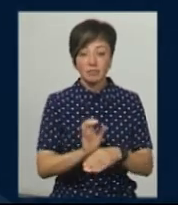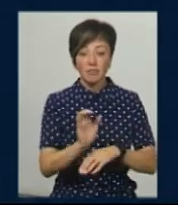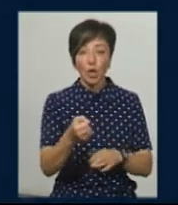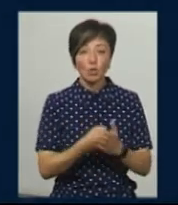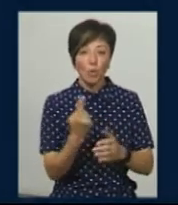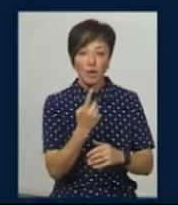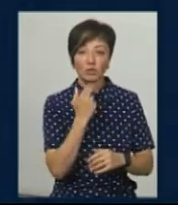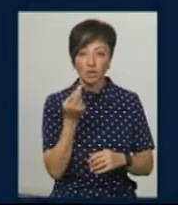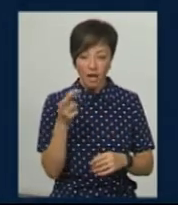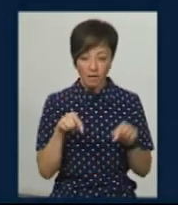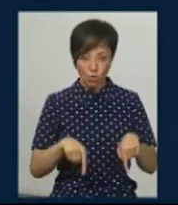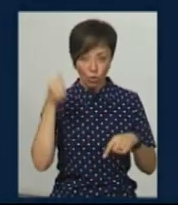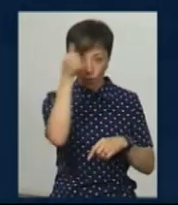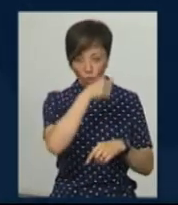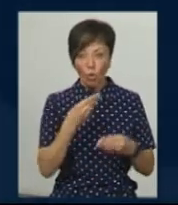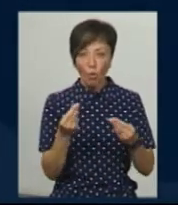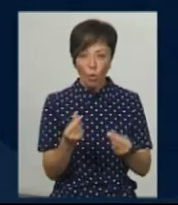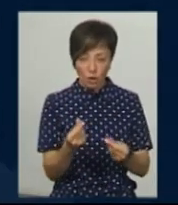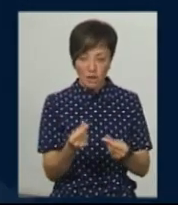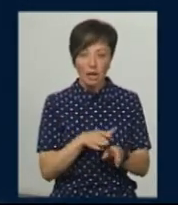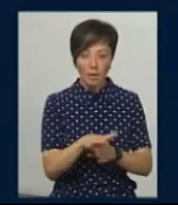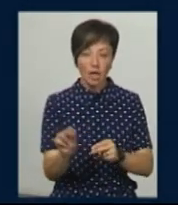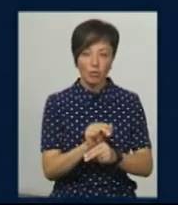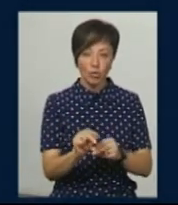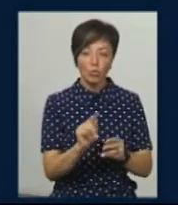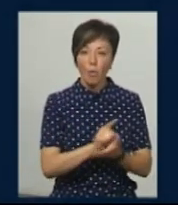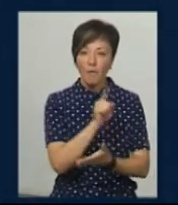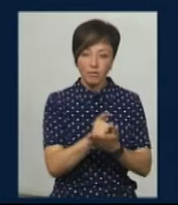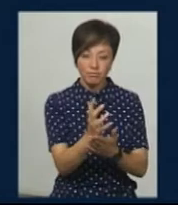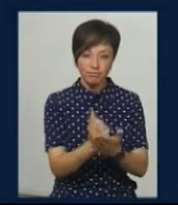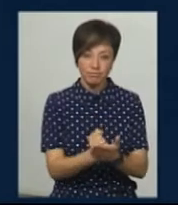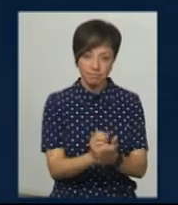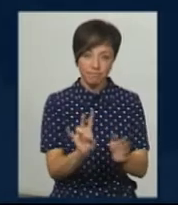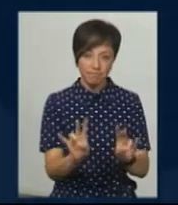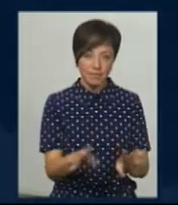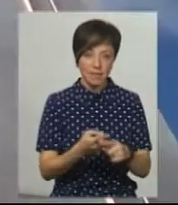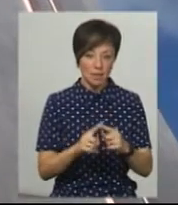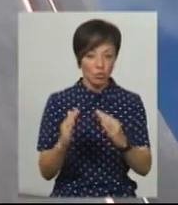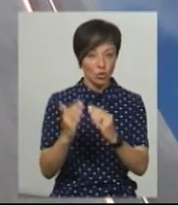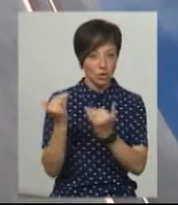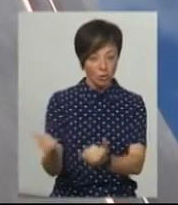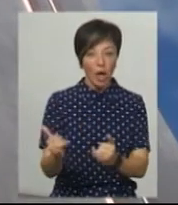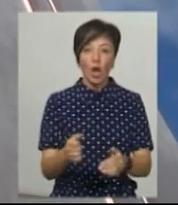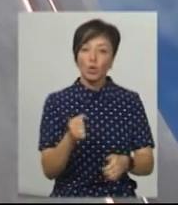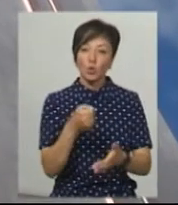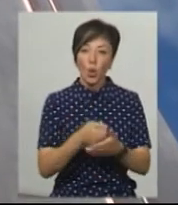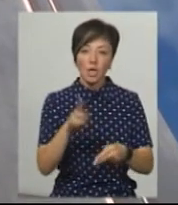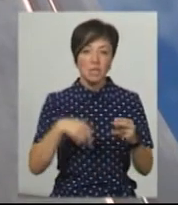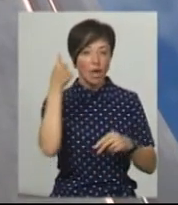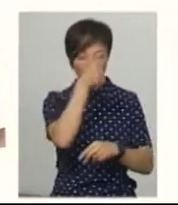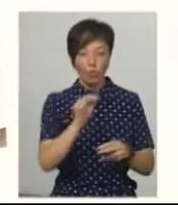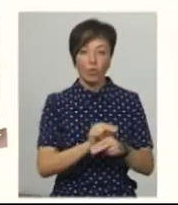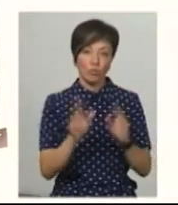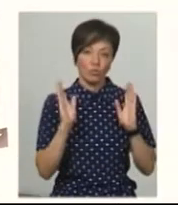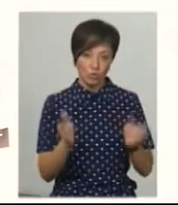до 1 червня поточного року, то кошти на капітальний ремонт будуть обов'язково зарезервовані за цим будинком. І до кінця року ремонт буде